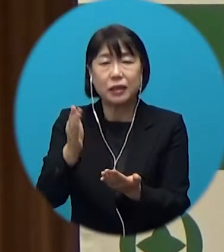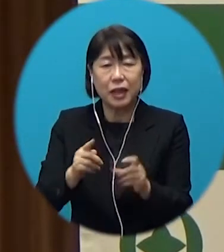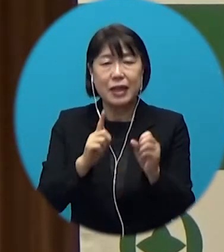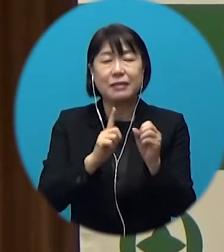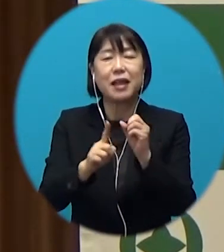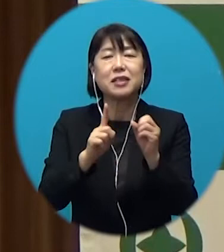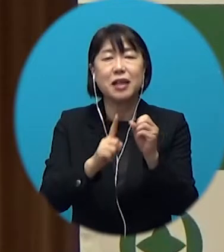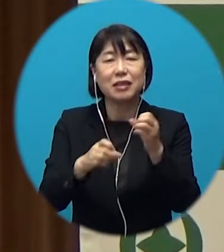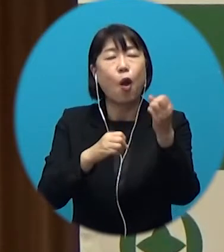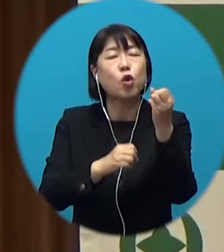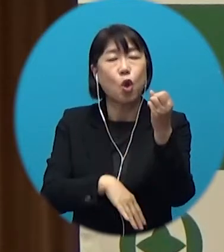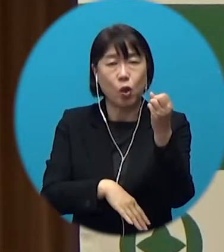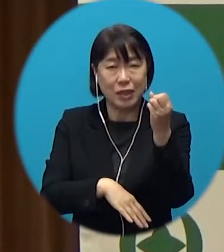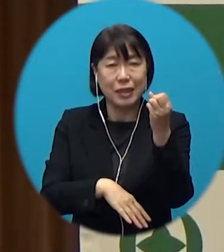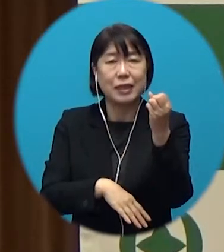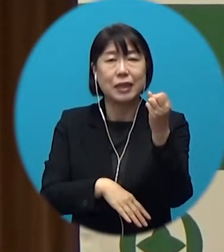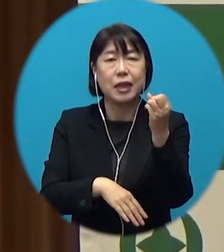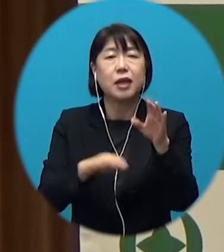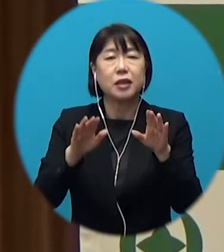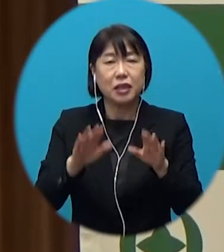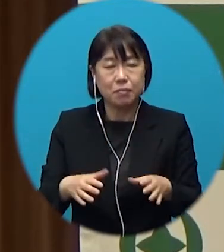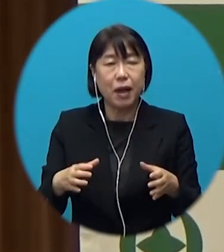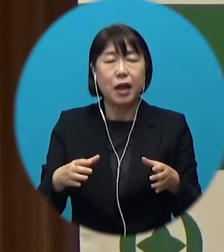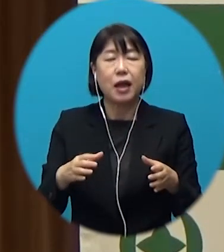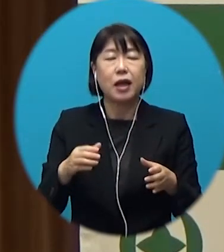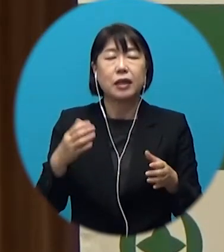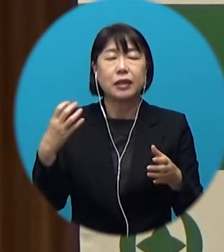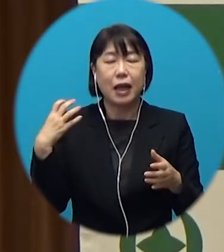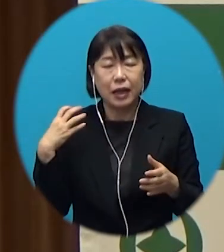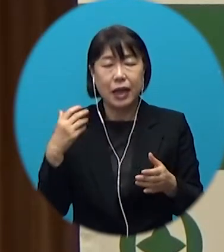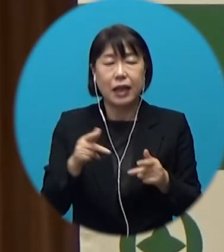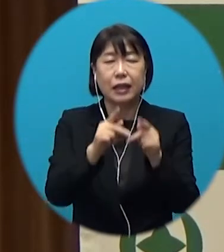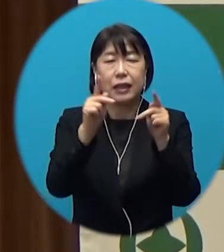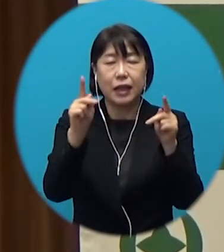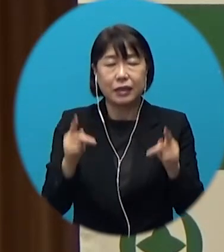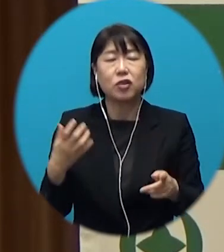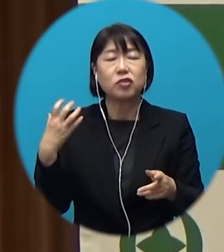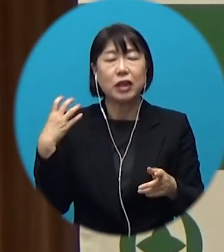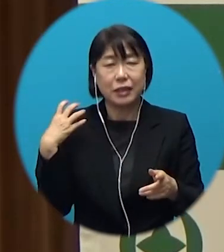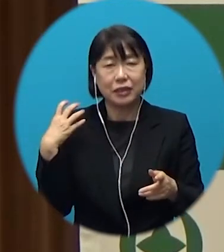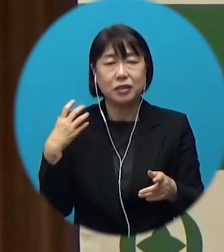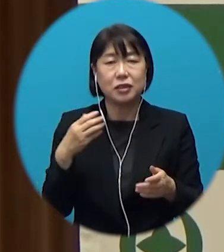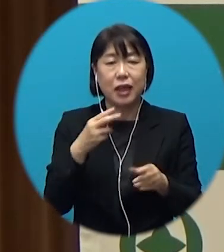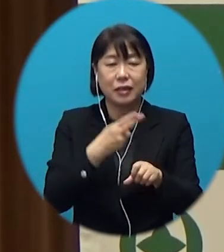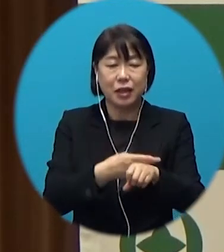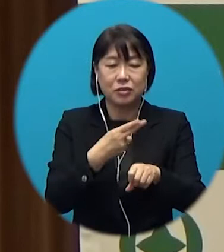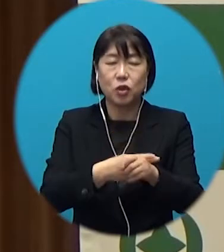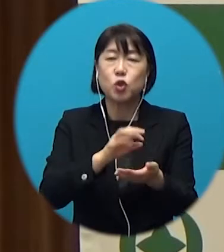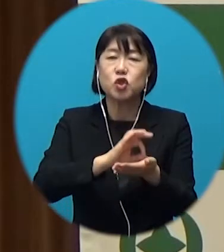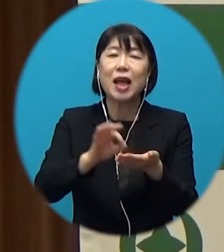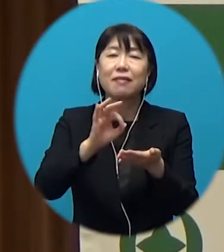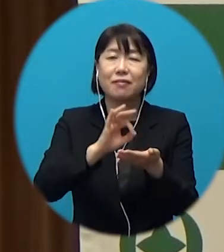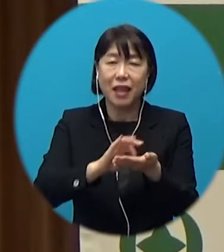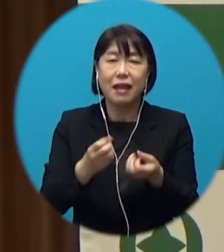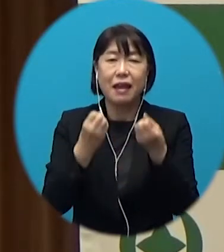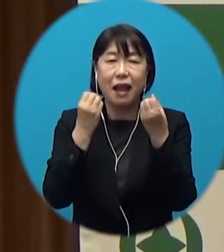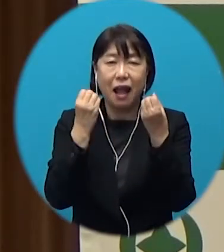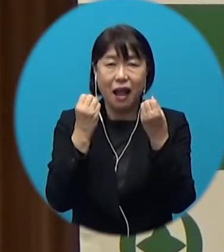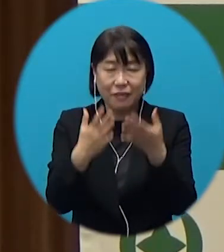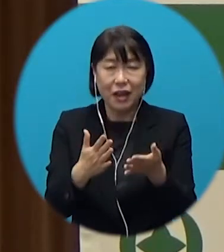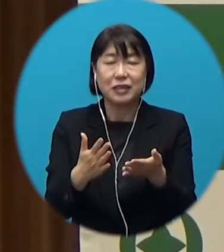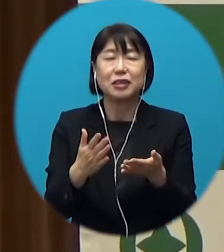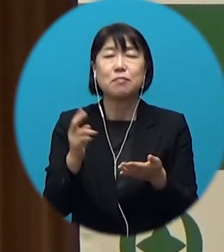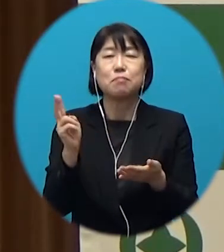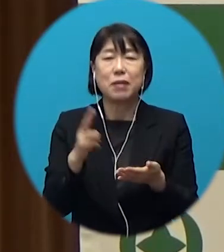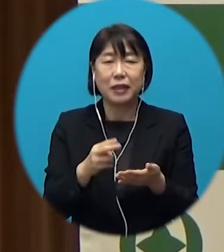本にですね、今抱えた分野、抱えている課題について、テクノロジーを活用して、新しい、また質の